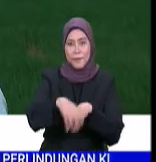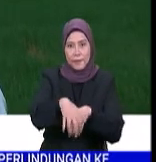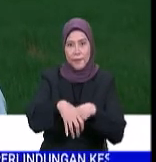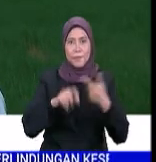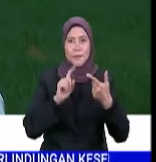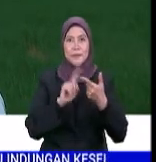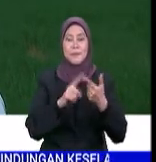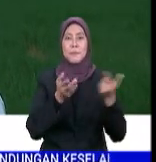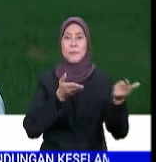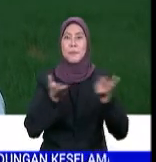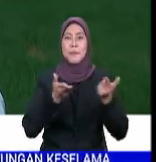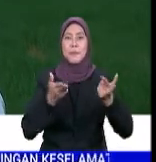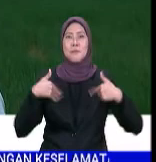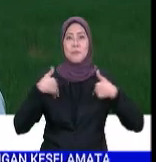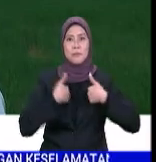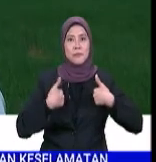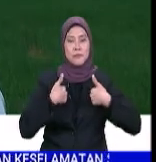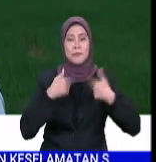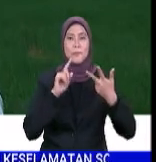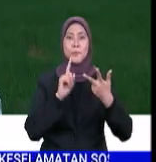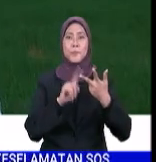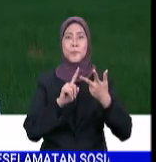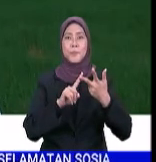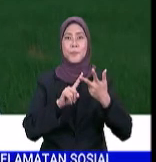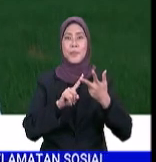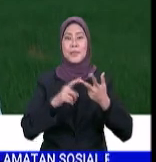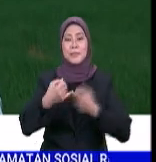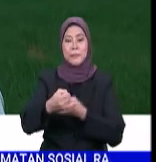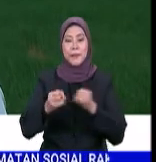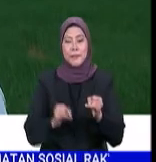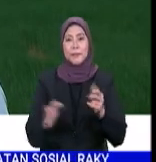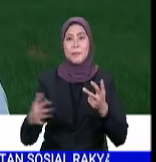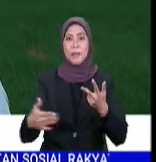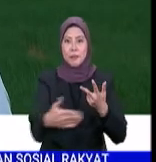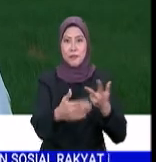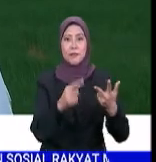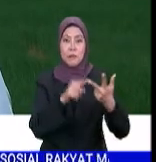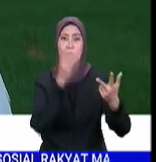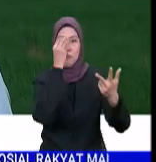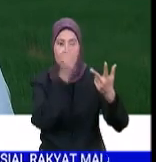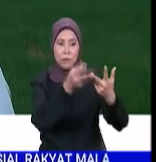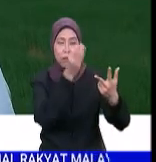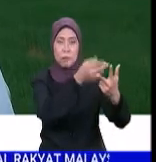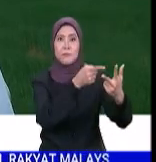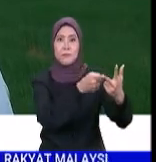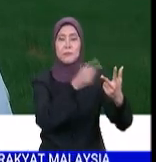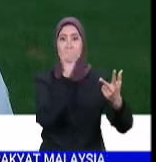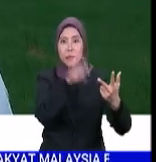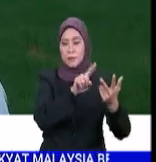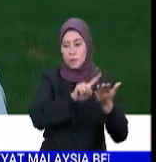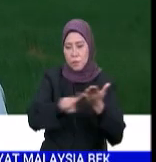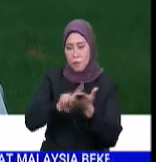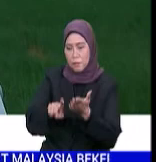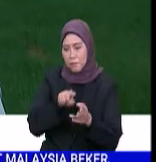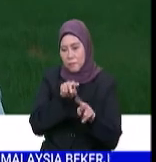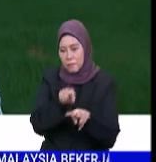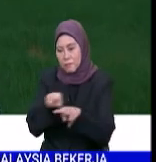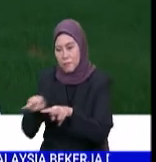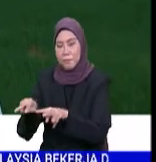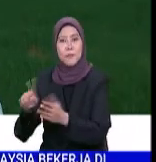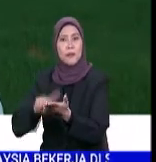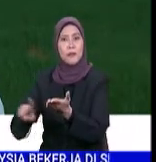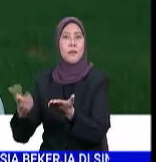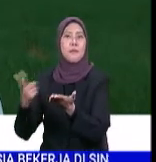jabatan penghematan waktu Rina jangan jatuhkan jabatan perikanan untuk dibuat setan dan dilaporkan